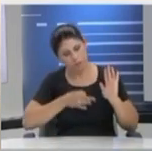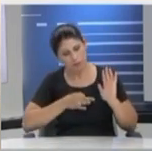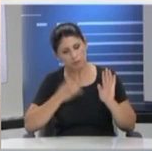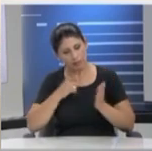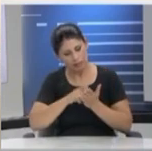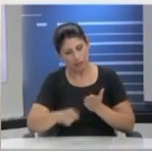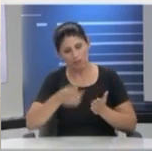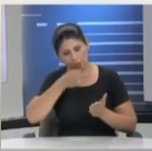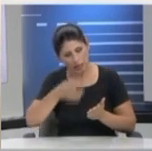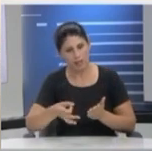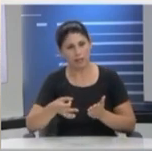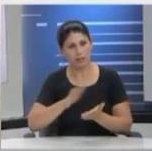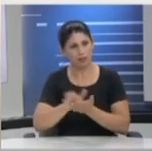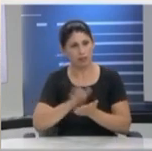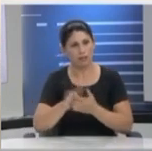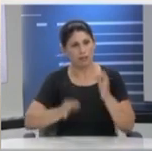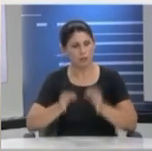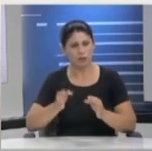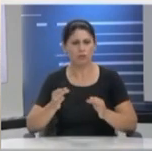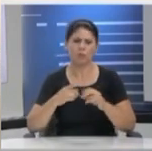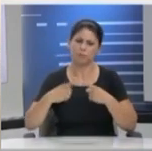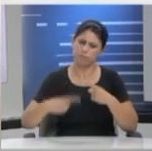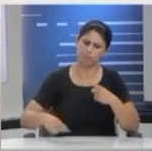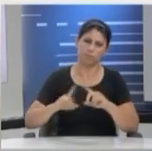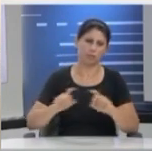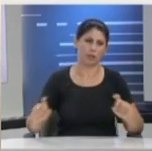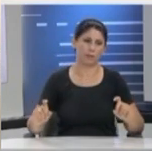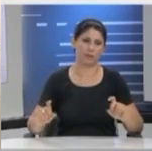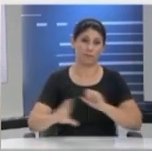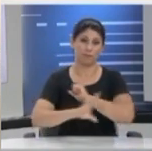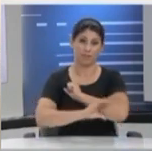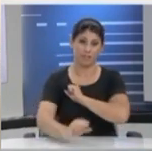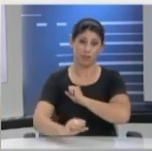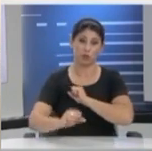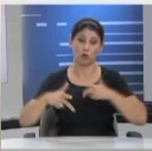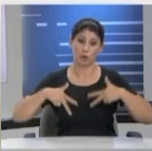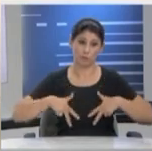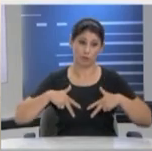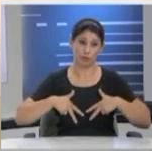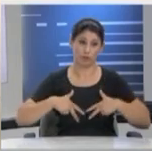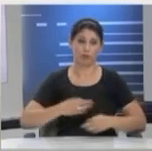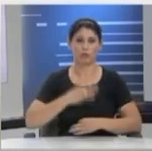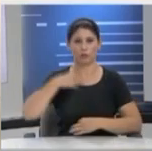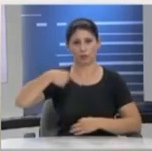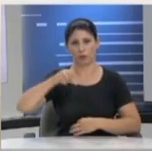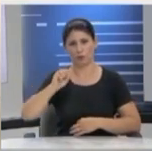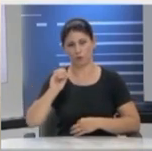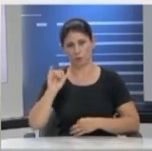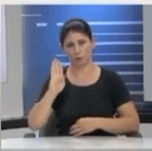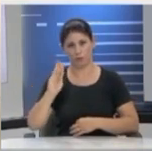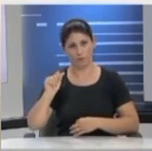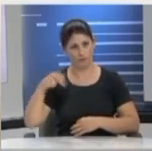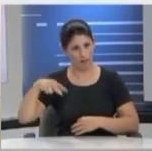Γιατί γράφετε, λέγετε στον τύπο, συζητούνται διάφορα πράγματα. Βάλατε γενικό γραμματέα στο Υπουργείο, τον κύριο Τζουβάλα, δεν τον ξέρω τον